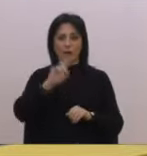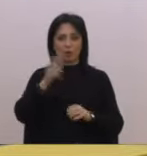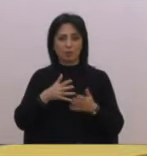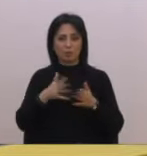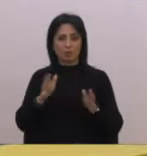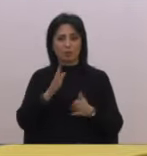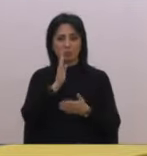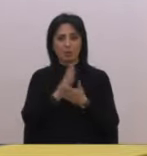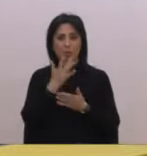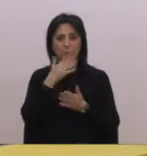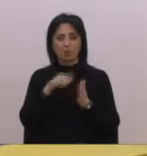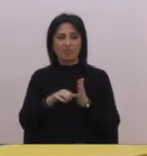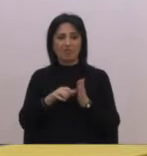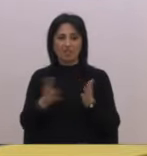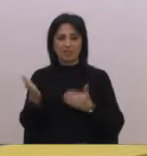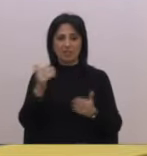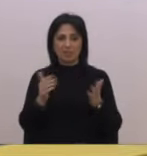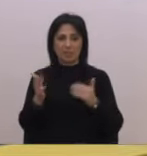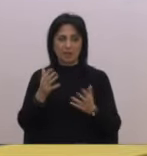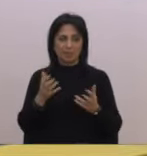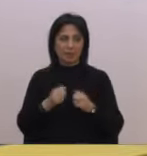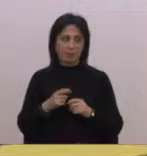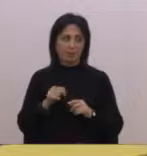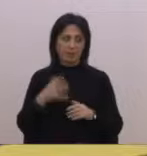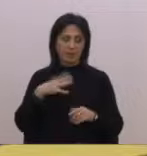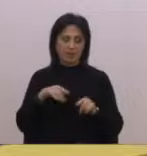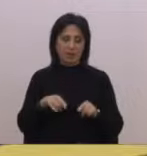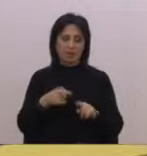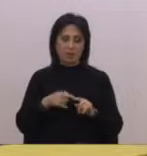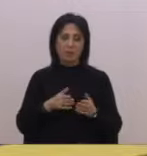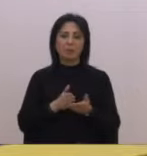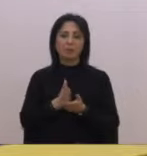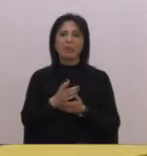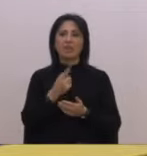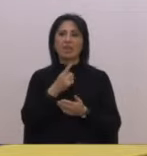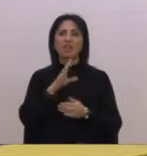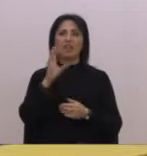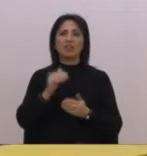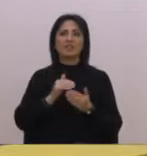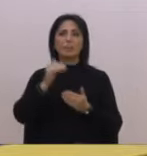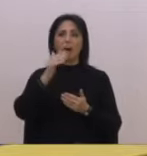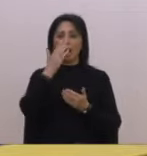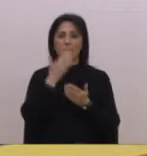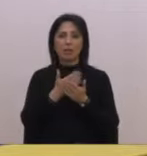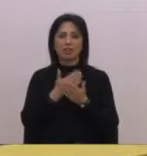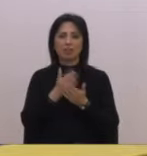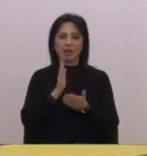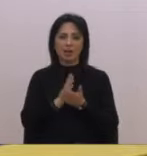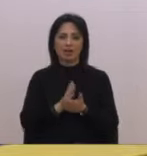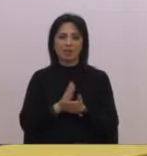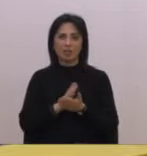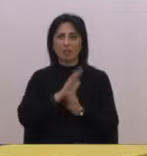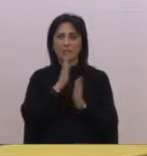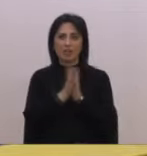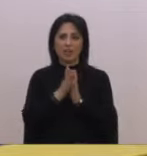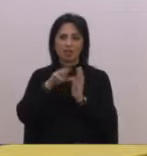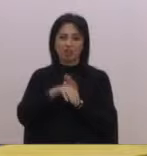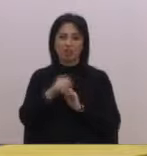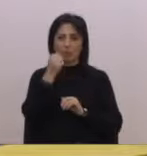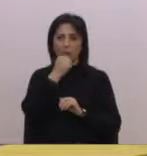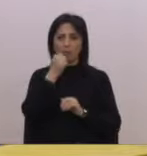მეტი პირდაპირ უცხოური ინვესტიციების მიღება და საქართველოს ამ მიმართულებით ერთ-ერთი ყველაზე მაღალი მაჩვენებელი გააჩნია ფლიანში და